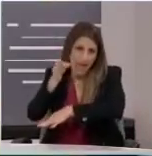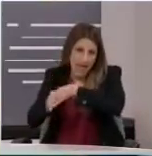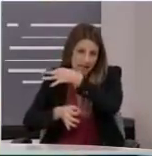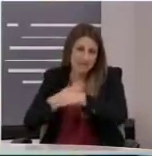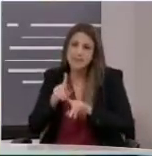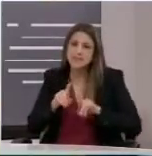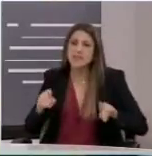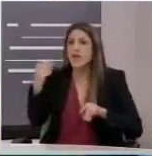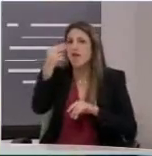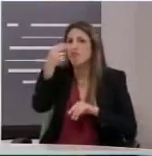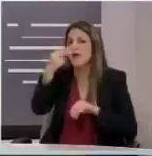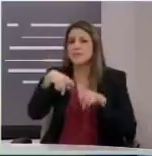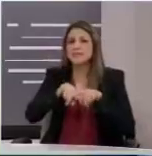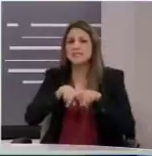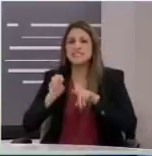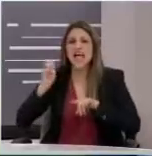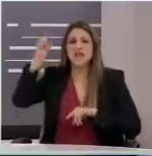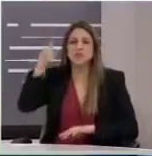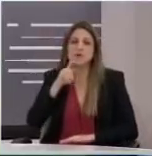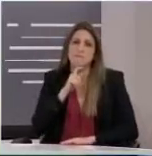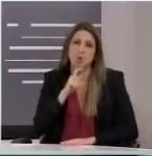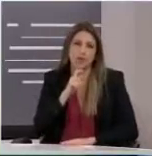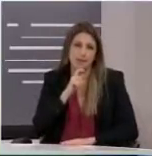ξεκινήσατε με τα θέματα που αφορούν την εξωτερική μας πολιτική.